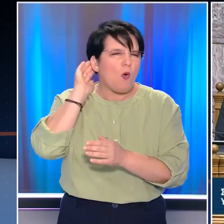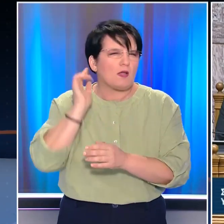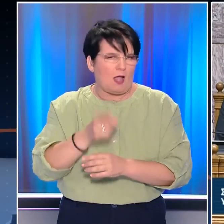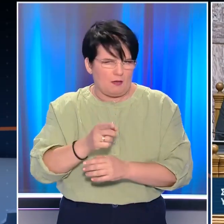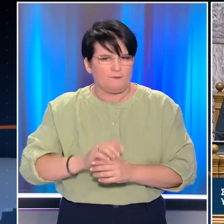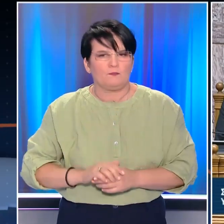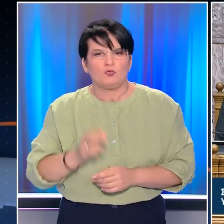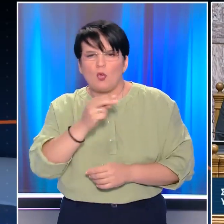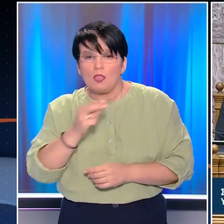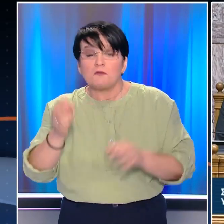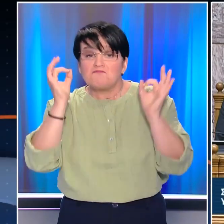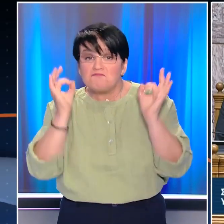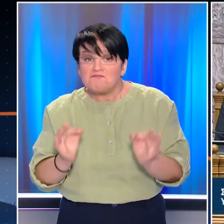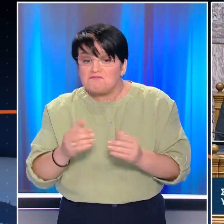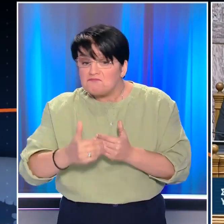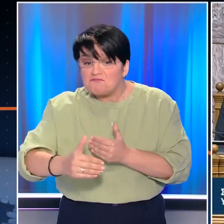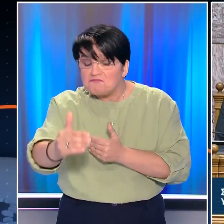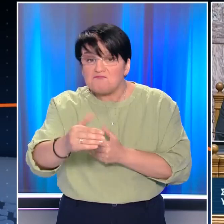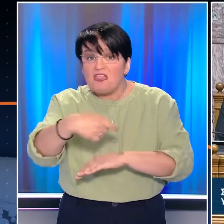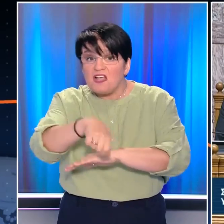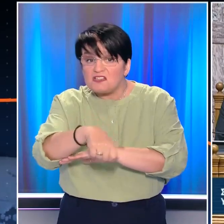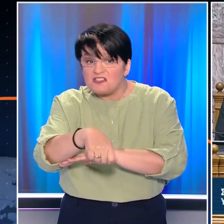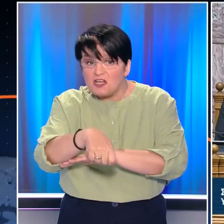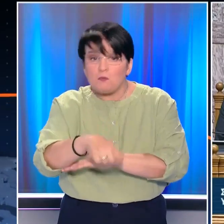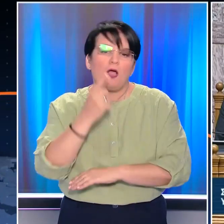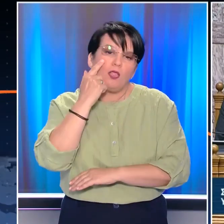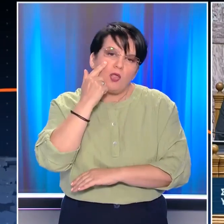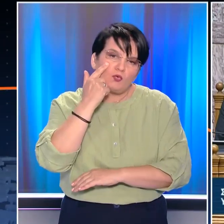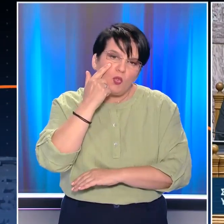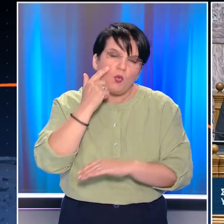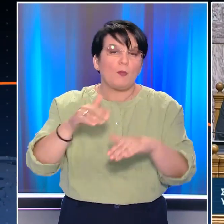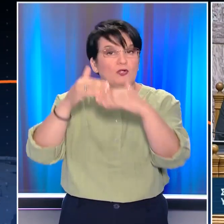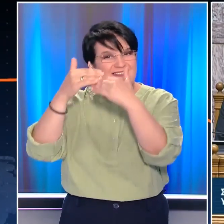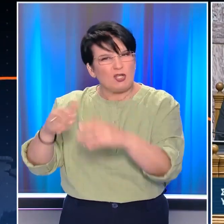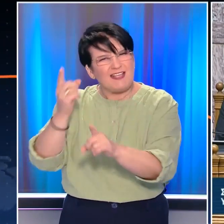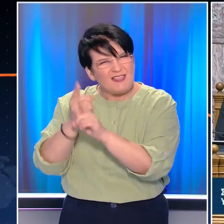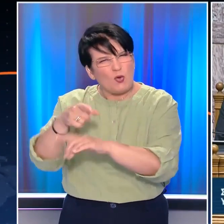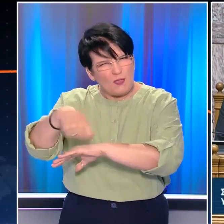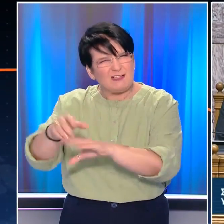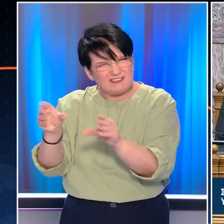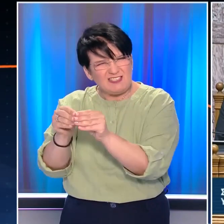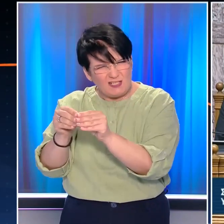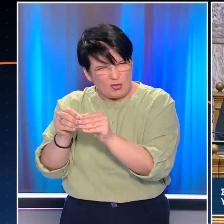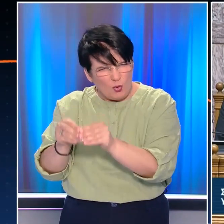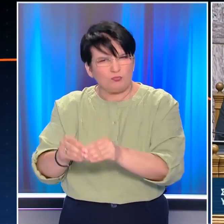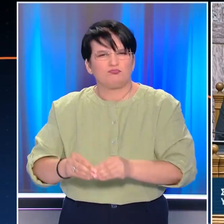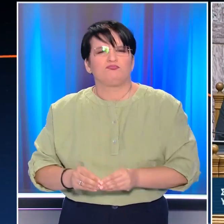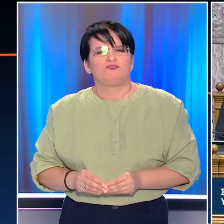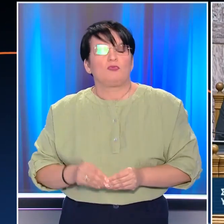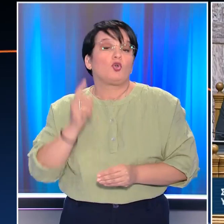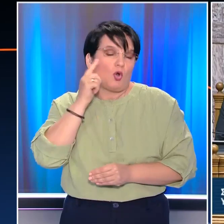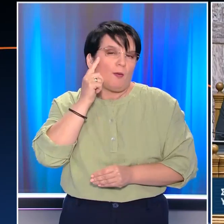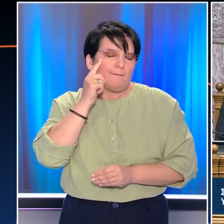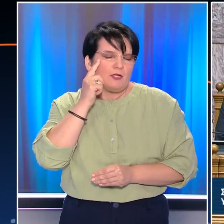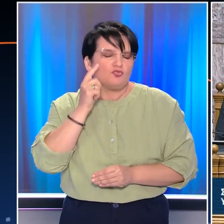σκευωρία. Το τι τελικώς θα συμβεί στη δίκη θα το δούμε όταν τελειώσει αυτό το ειδικό δικαστήριο, που νομίζω